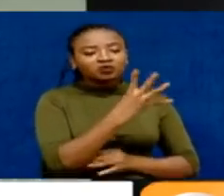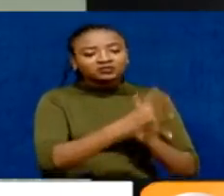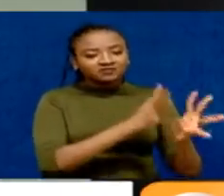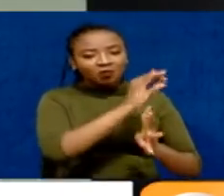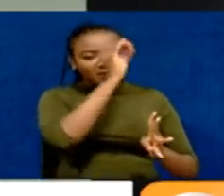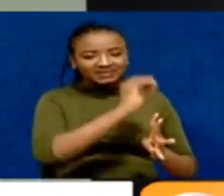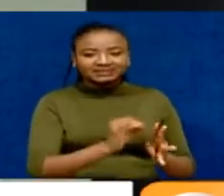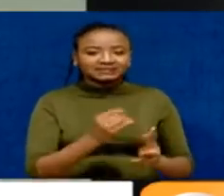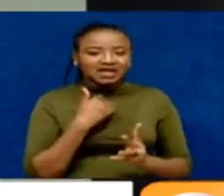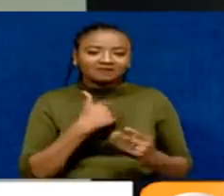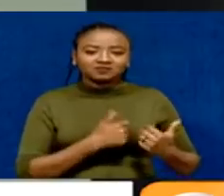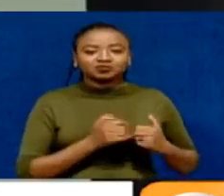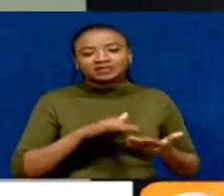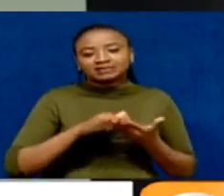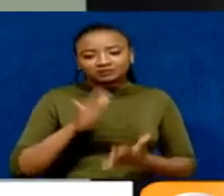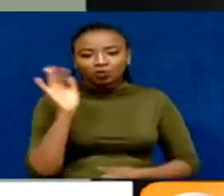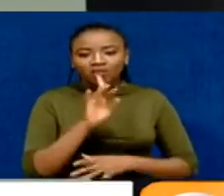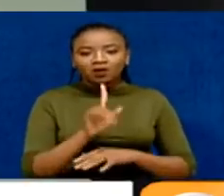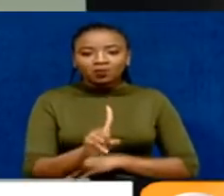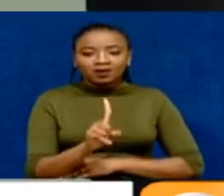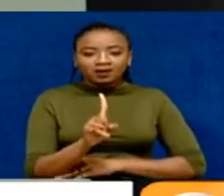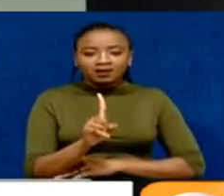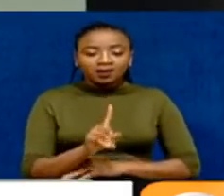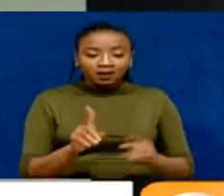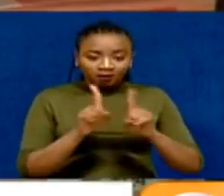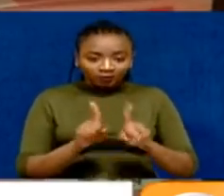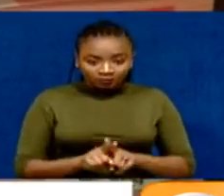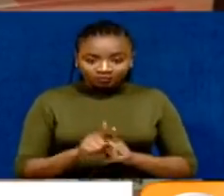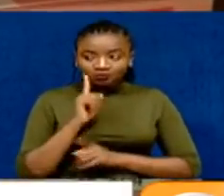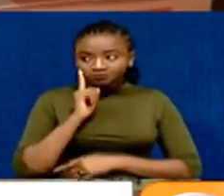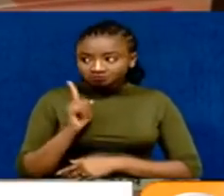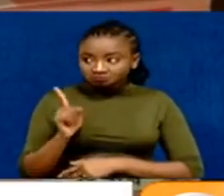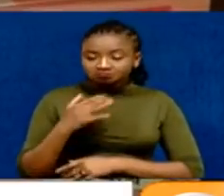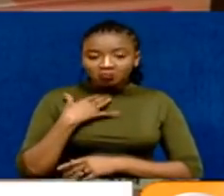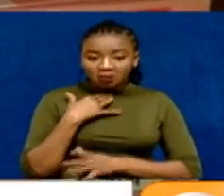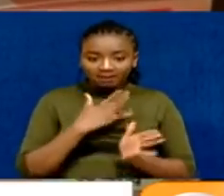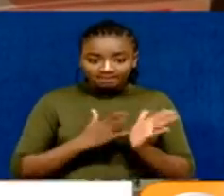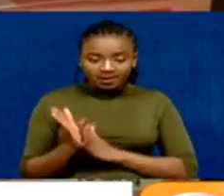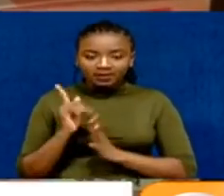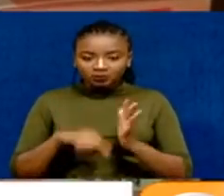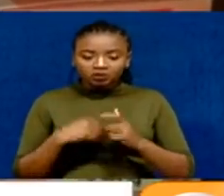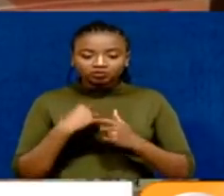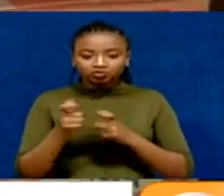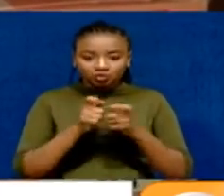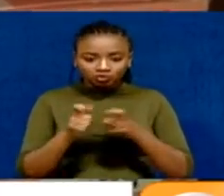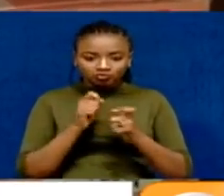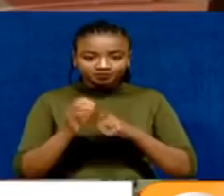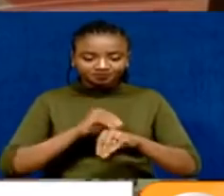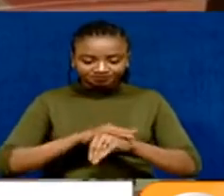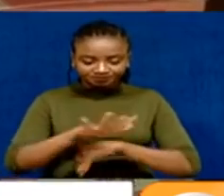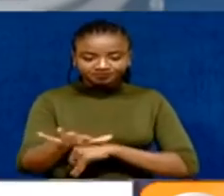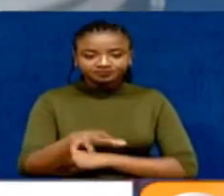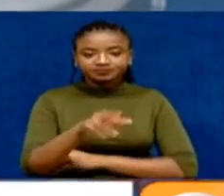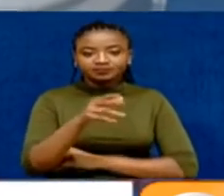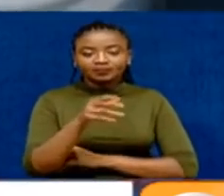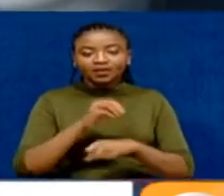44%. Bado baraza la NSCC linatarajia kupunguza maambukizi ya HIV kwa 75%